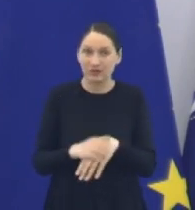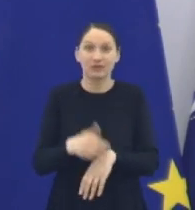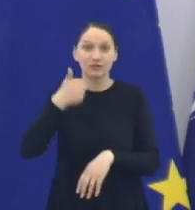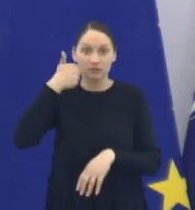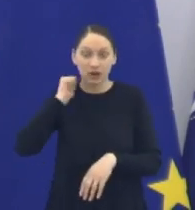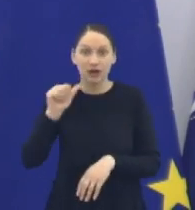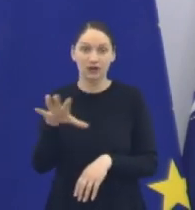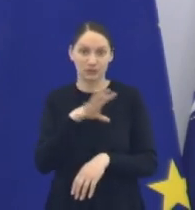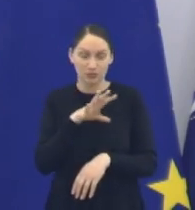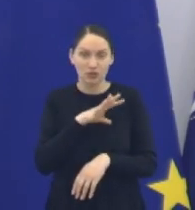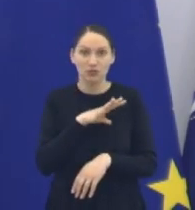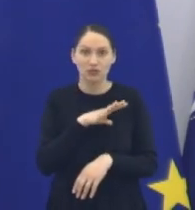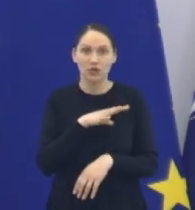vakar